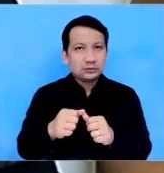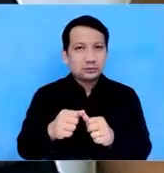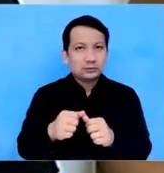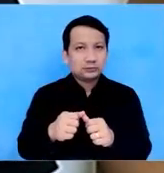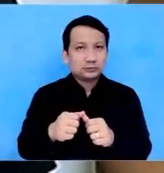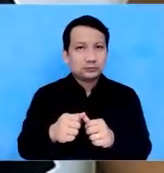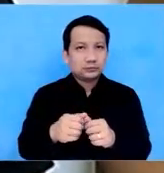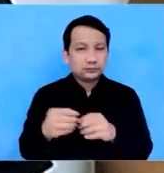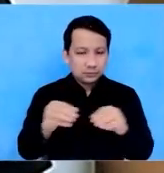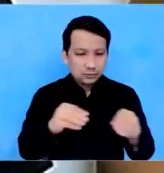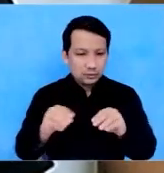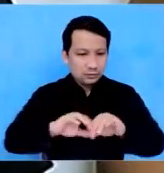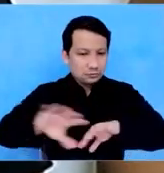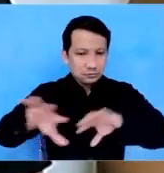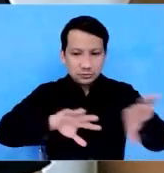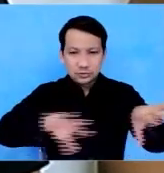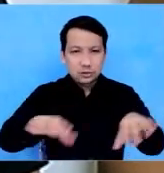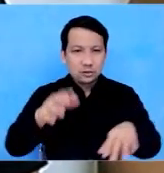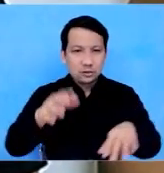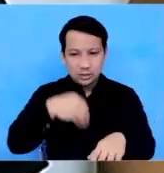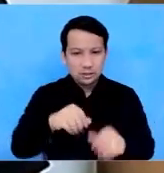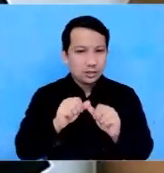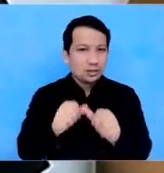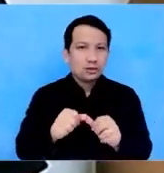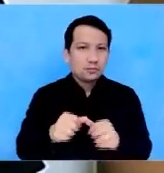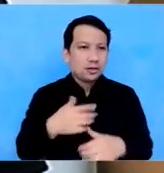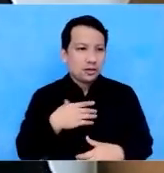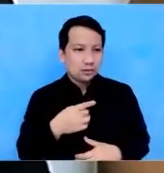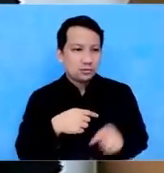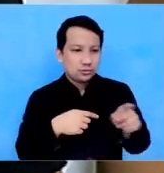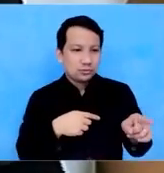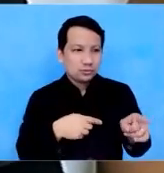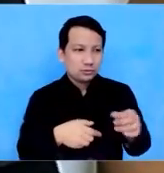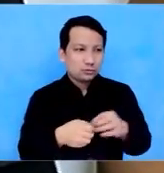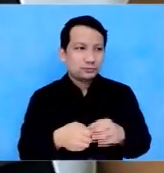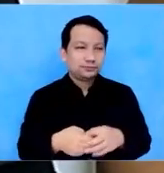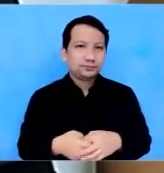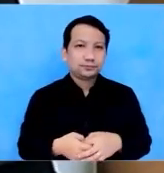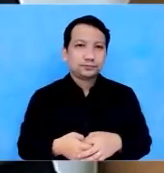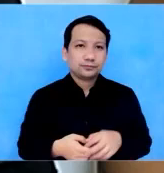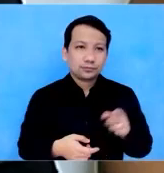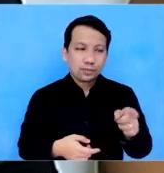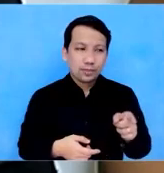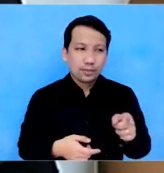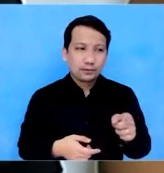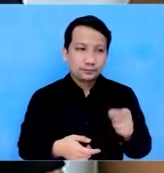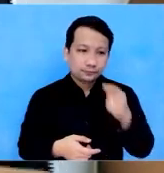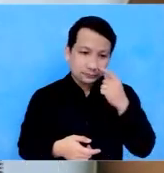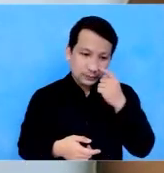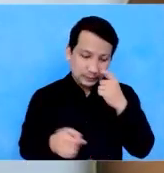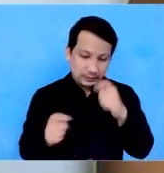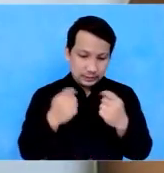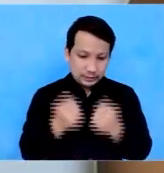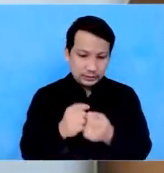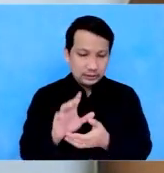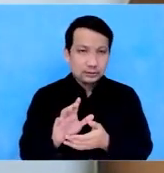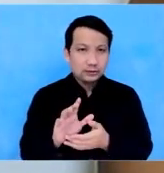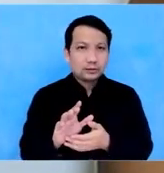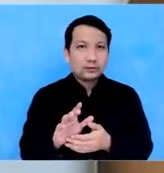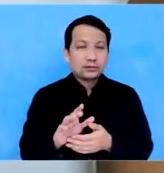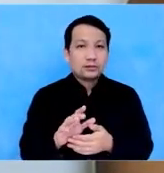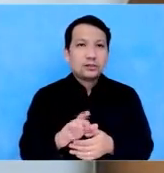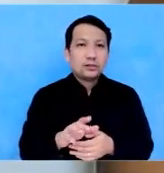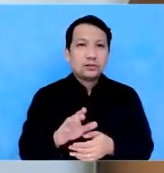yung movement ng ball was really there. I like the way, you know, yung team looking for the open man.